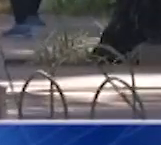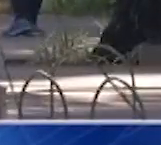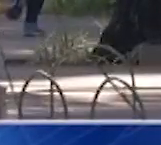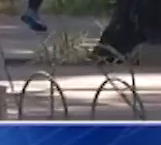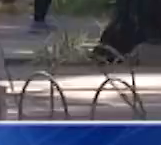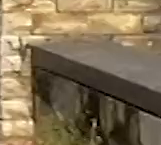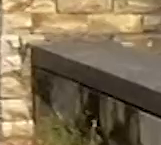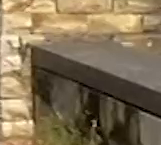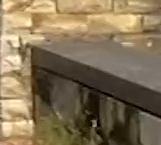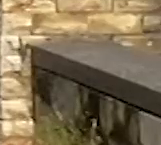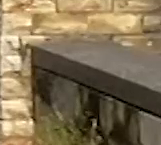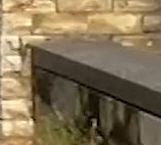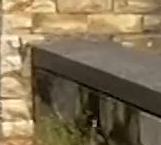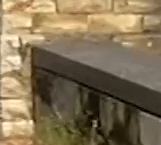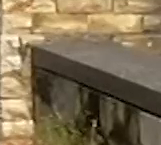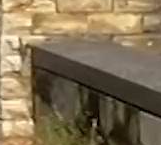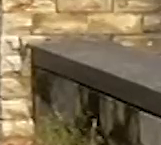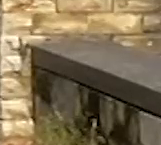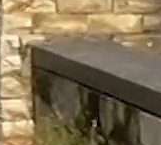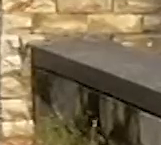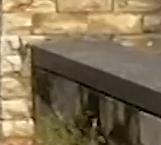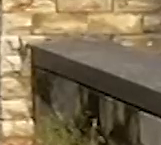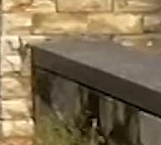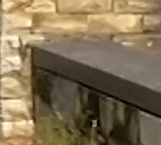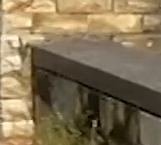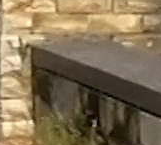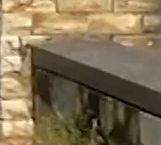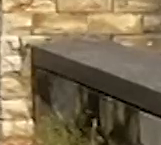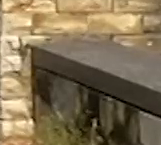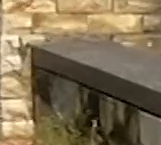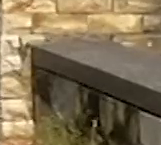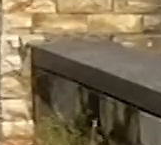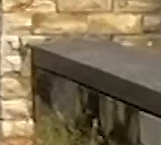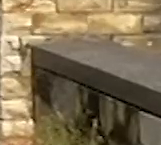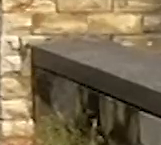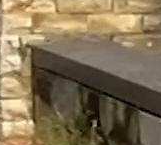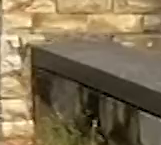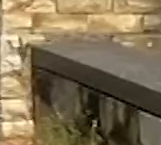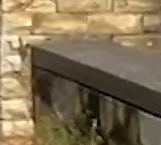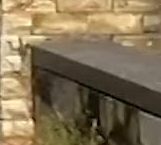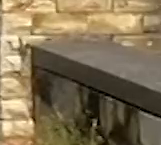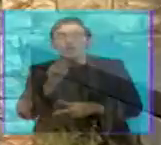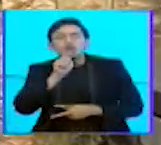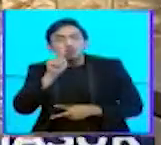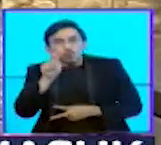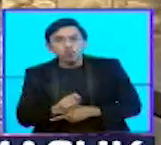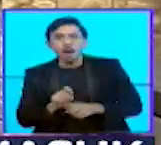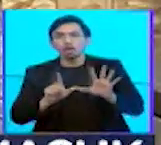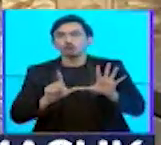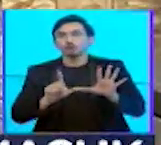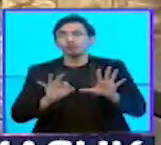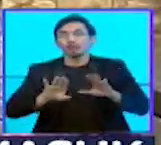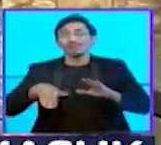12 tahun tidak diperlukan untuk melakukan aktivitas atau memasuki kawasan Ancol ini kemudian juga untuk orang tua atau lansia di atas usia